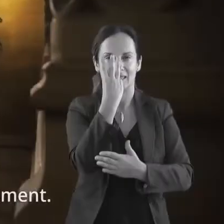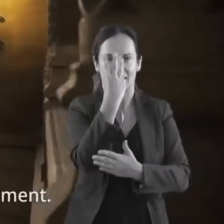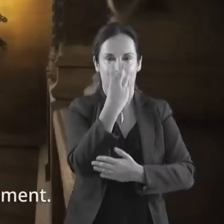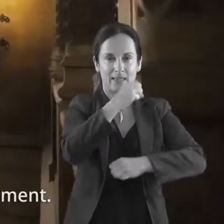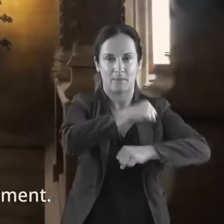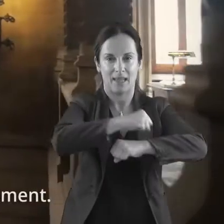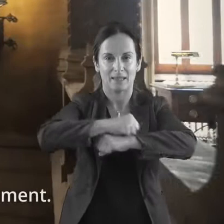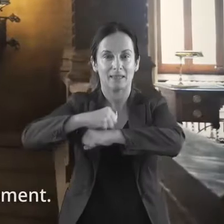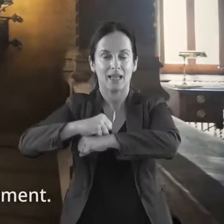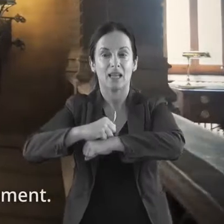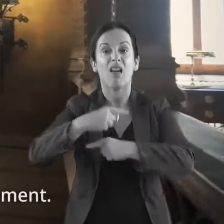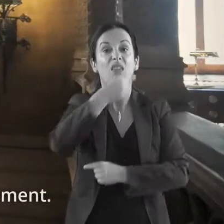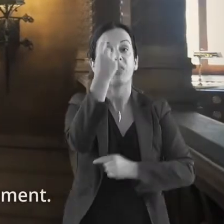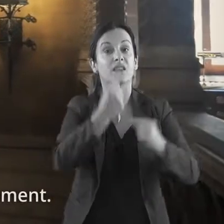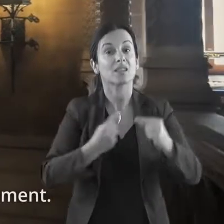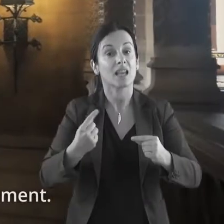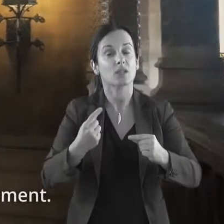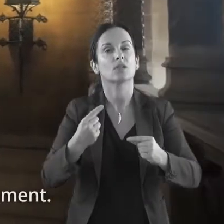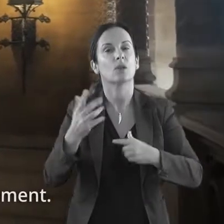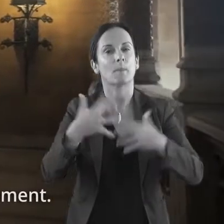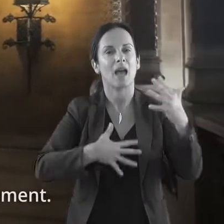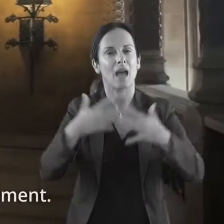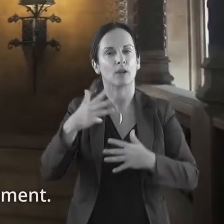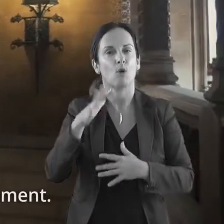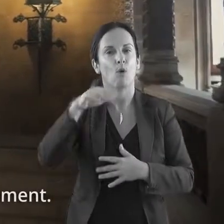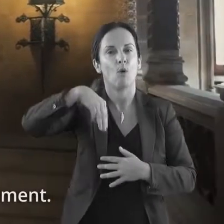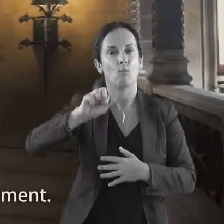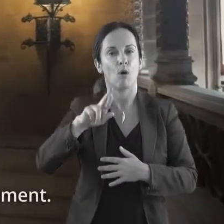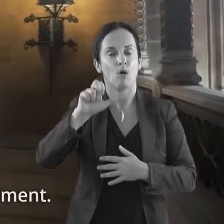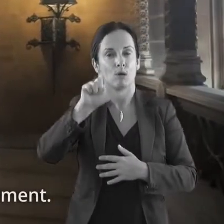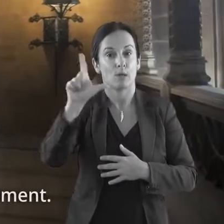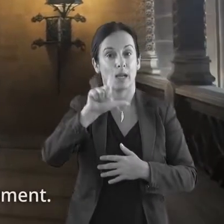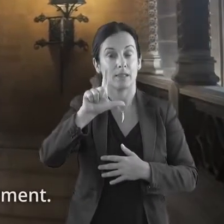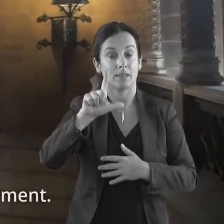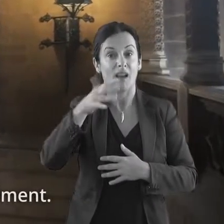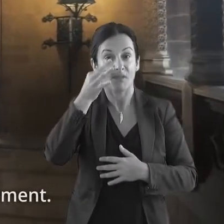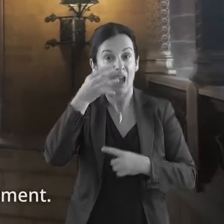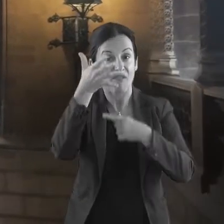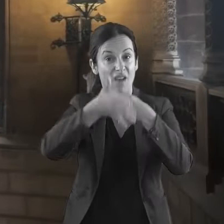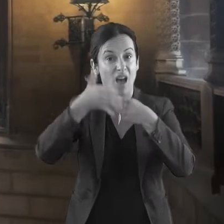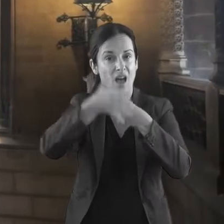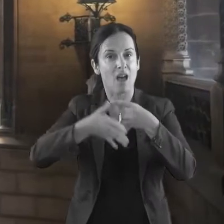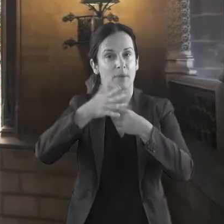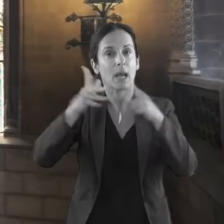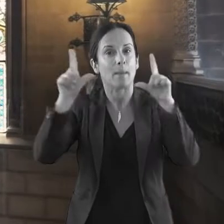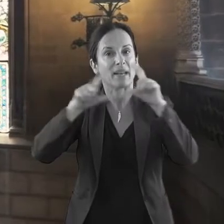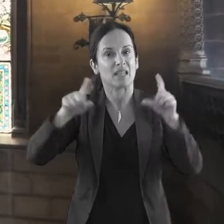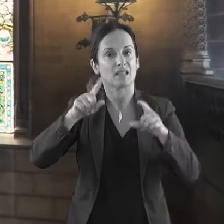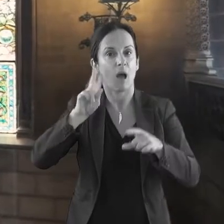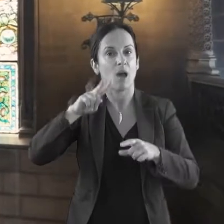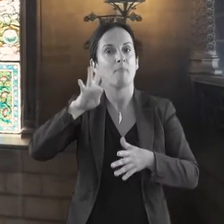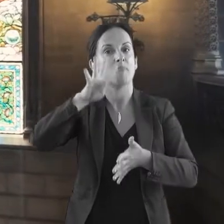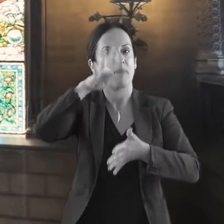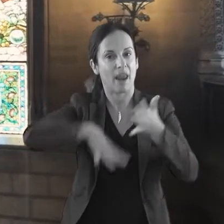Un poc més amunt trobam una vidriera impressionant en la qual ens aturarem un moment. La vidriera és d'estil